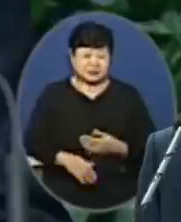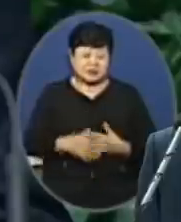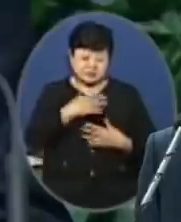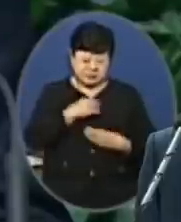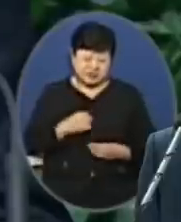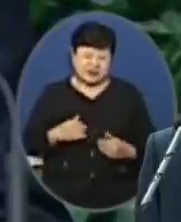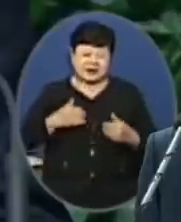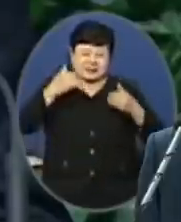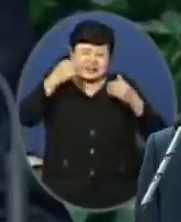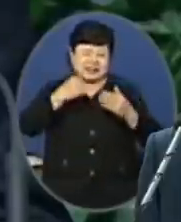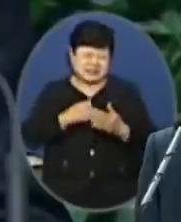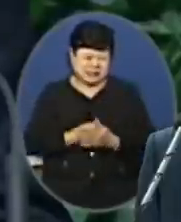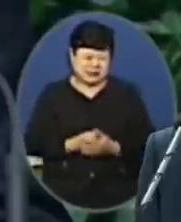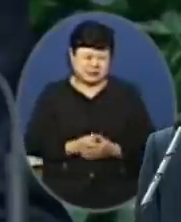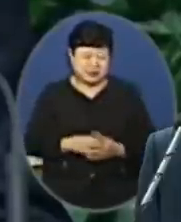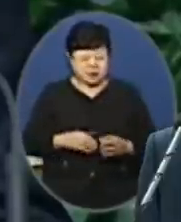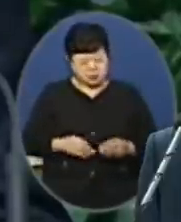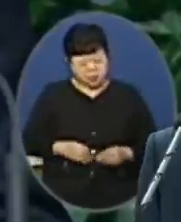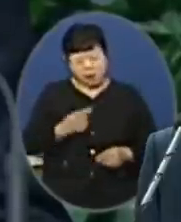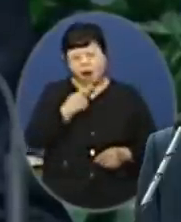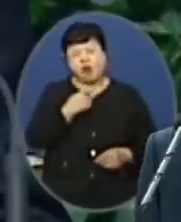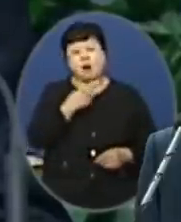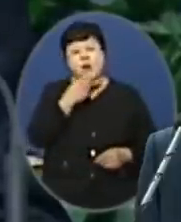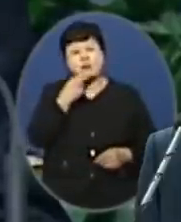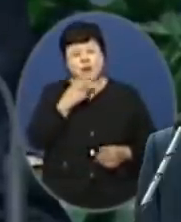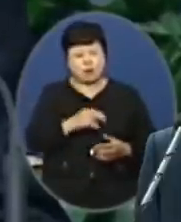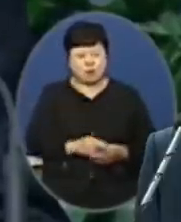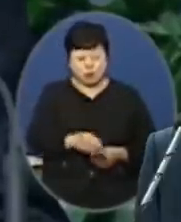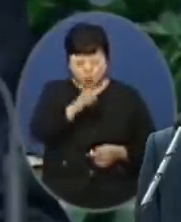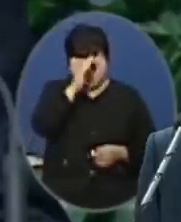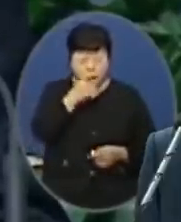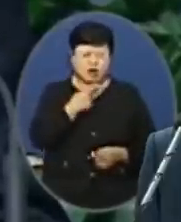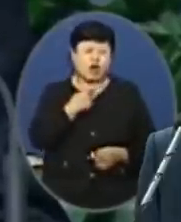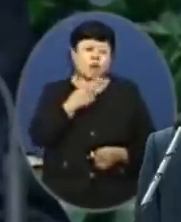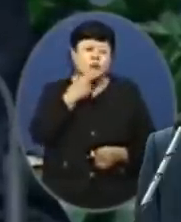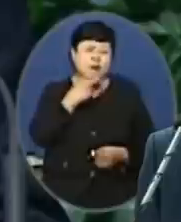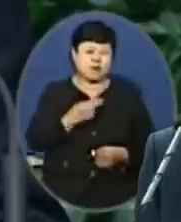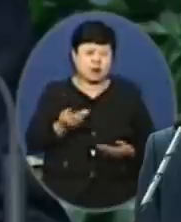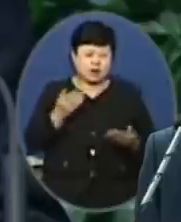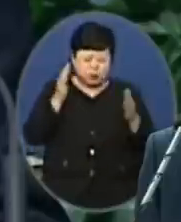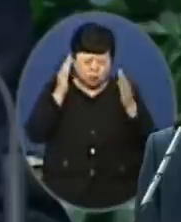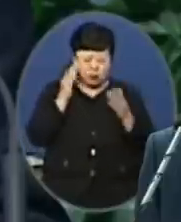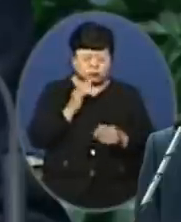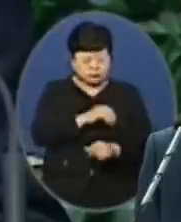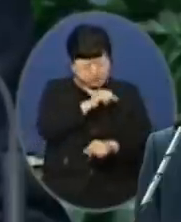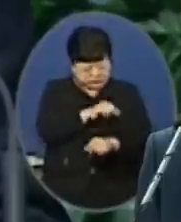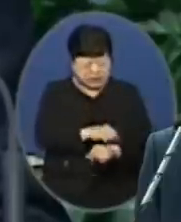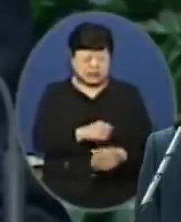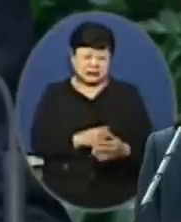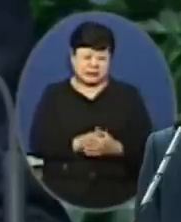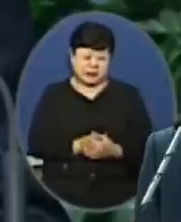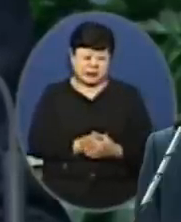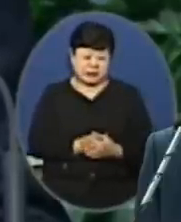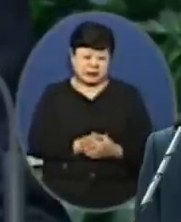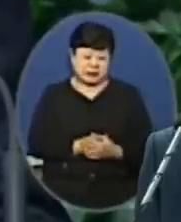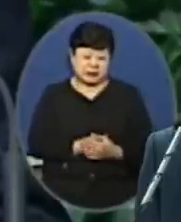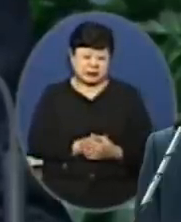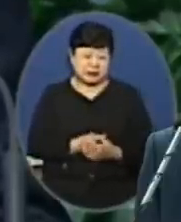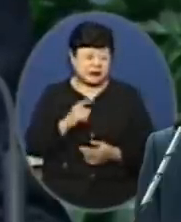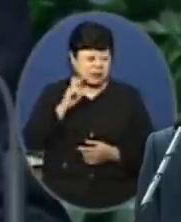자랐습니다. 배도 고파 본 적이 없고 병이 들어 본 적도 없고 학교 공부를 못 해본 적도 없고 곱게